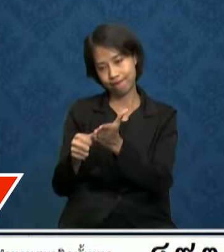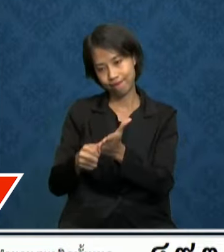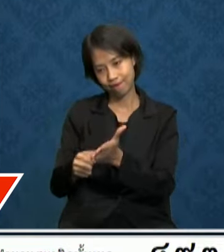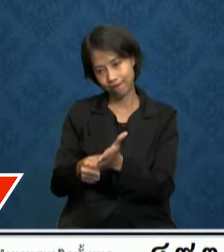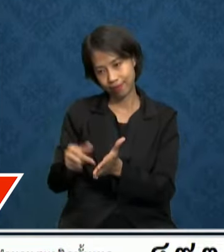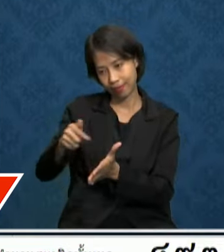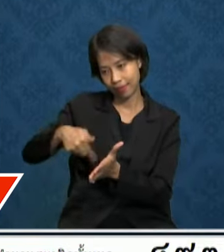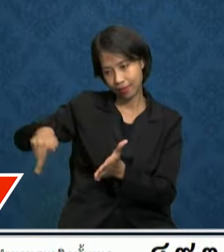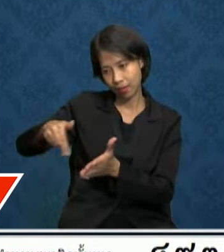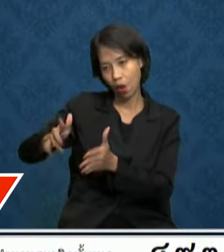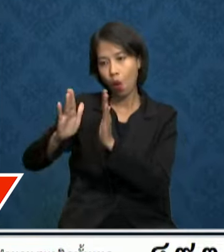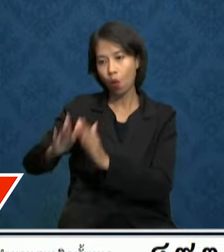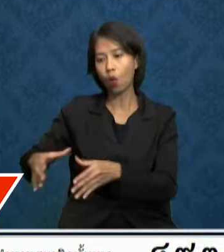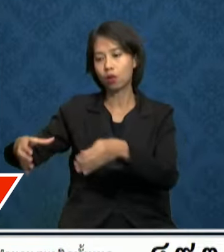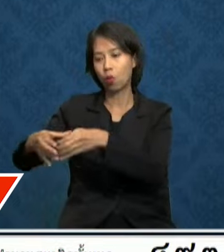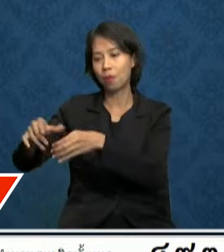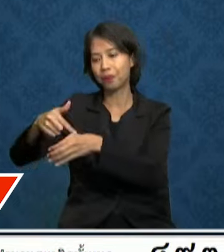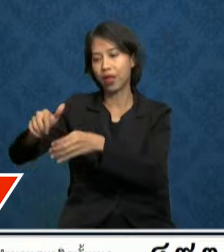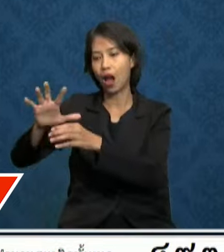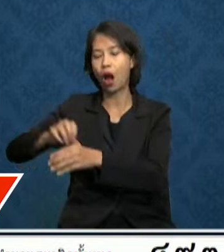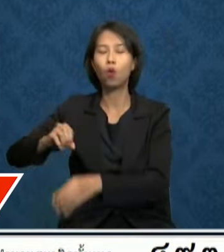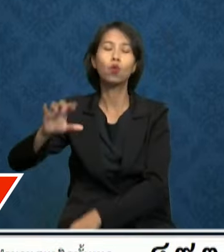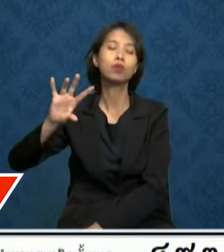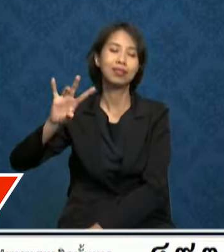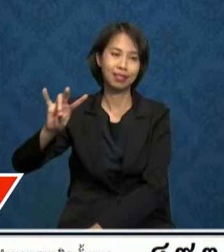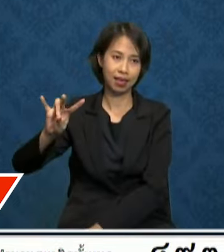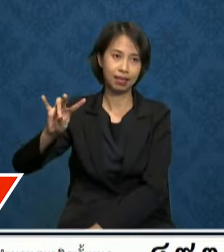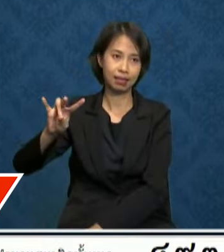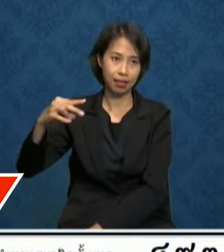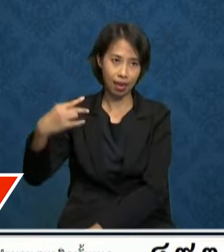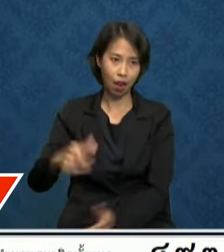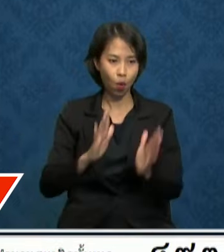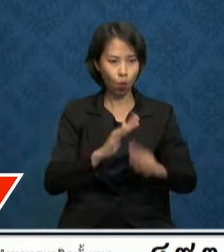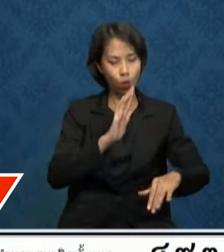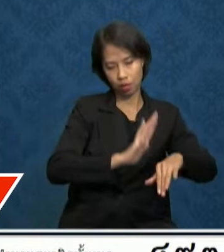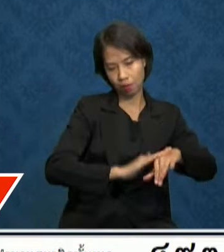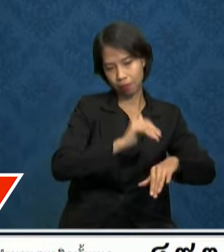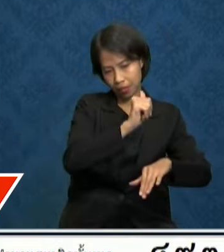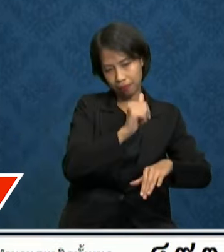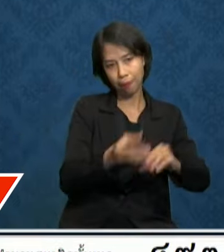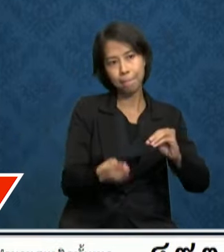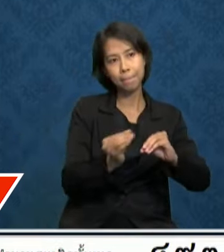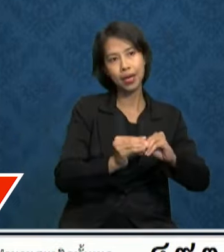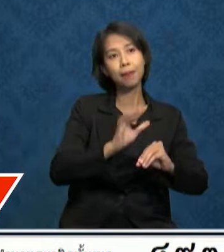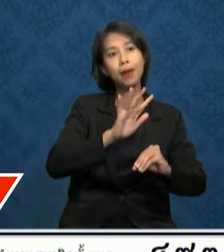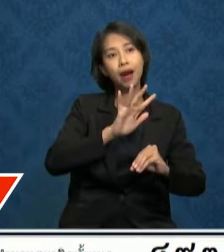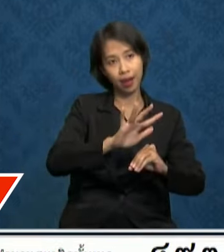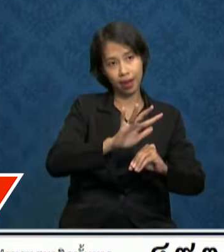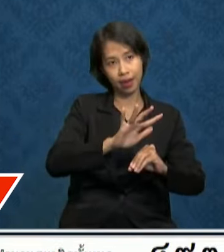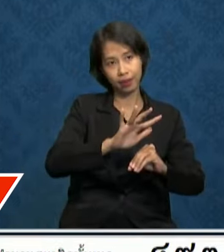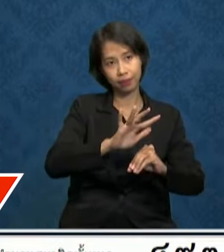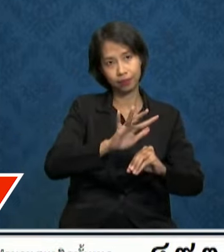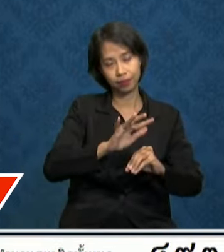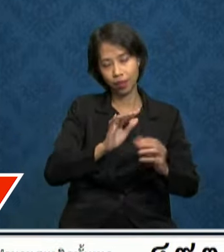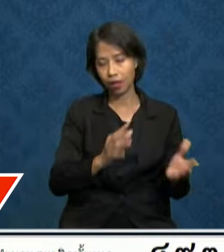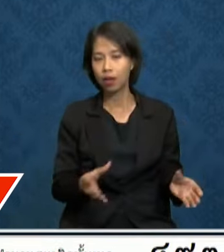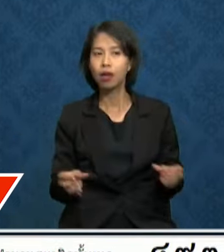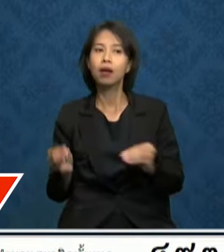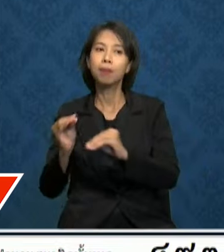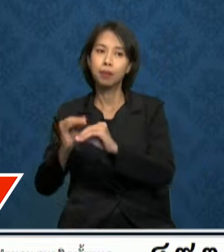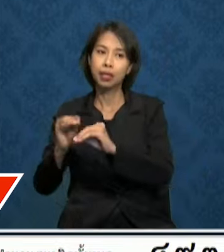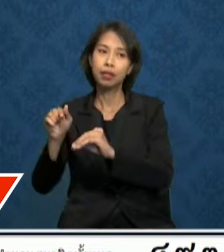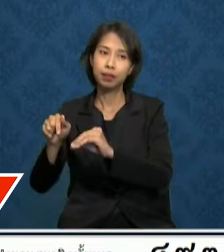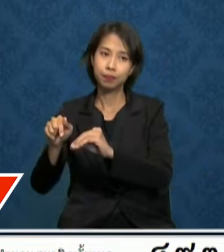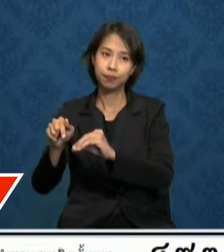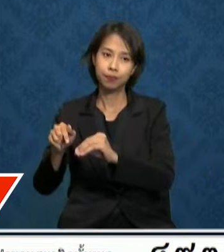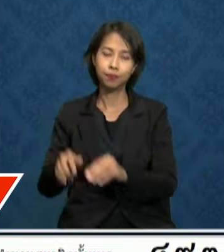ภากลาโหมให้เหลือเป็น7 คนโดยตำแหน่งและแต่งตั้งผู้ทรงคุณวุฒิเพิ่มได้อีก5 คนจากการเสนอของรัฐมนตรีกระทรวงกลาโหมต่อคณะรัฐมนตรีที่จ